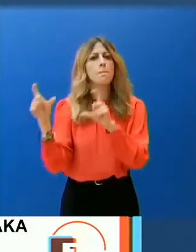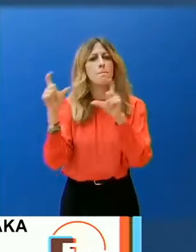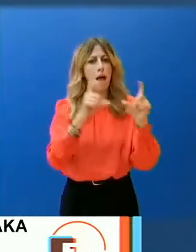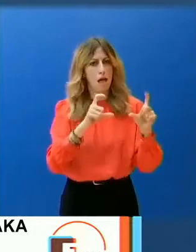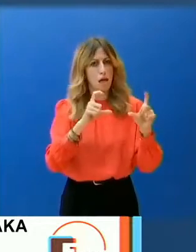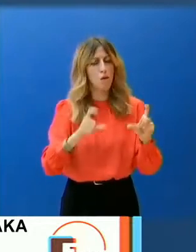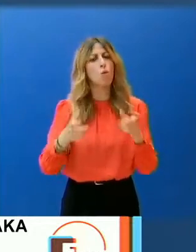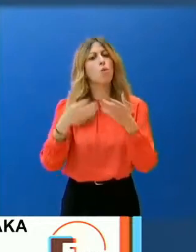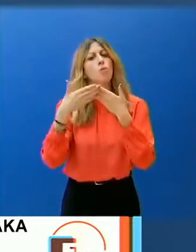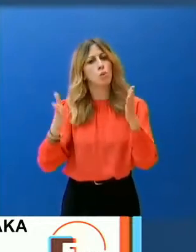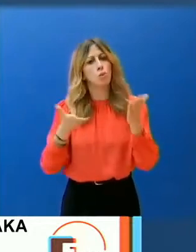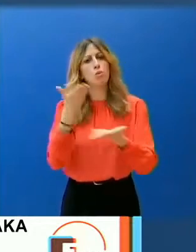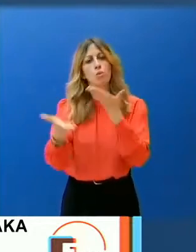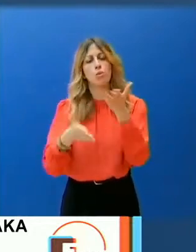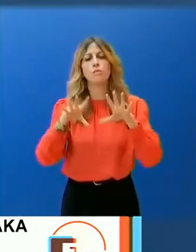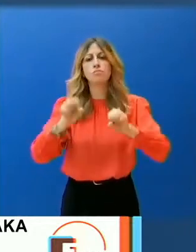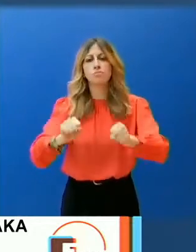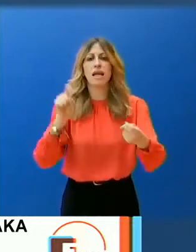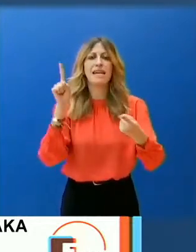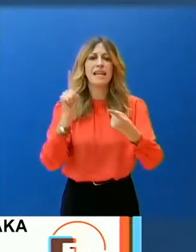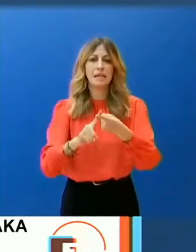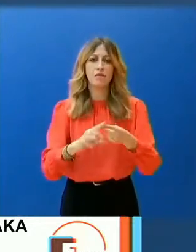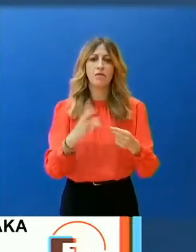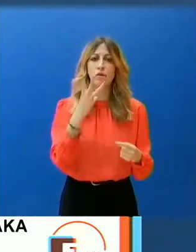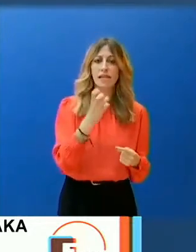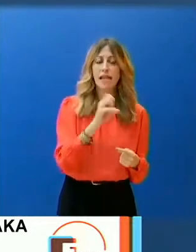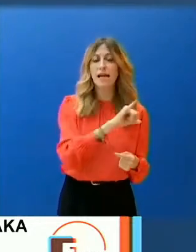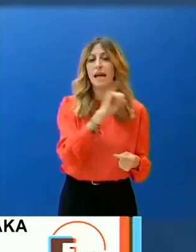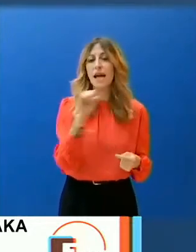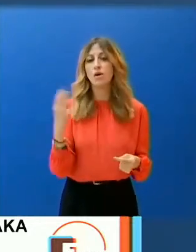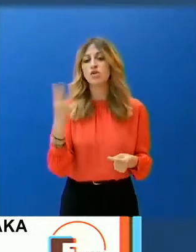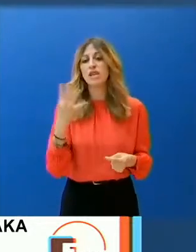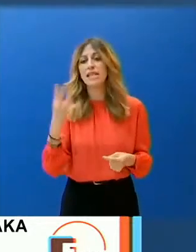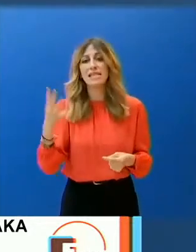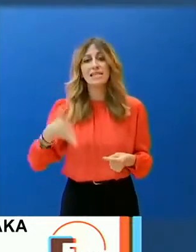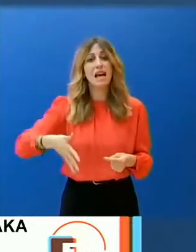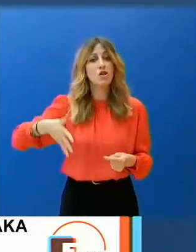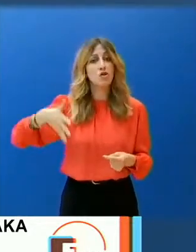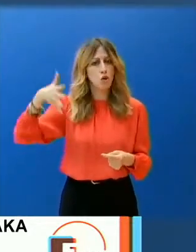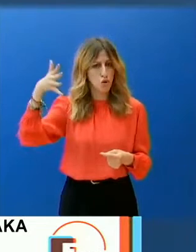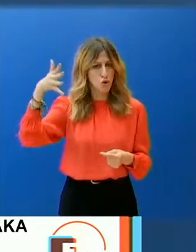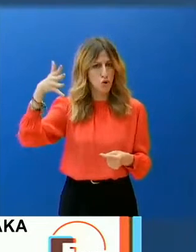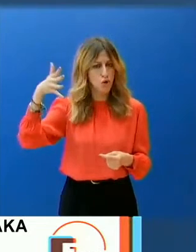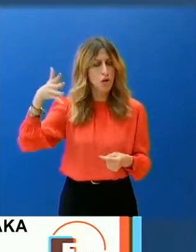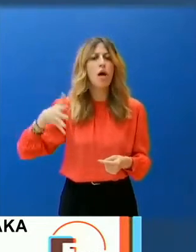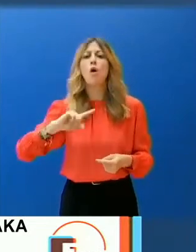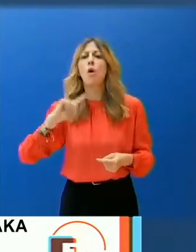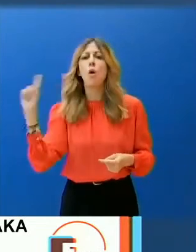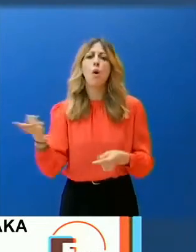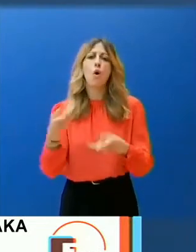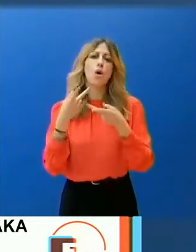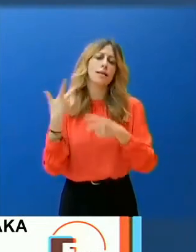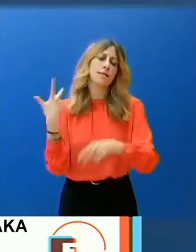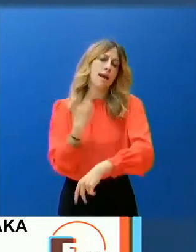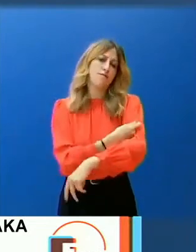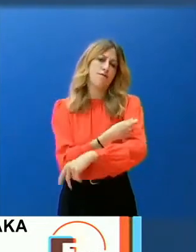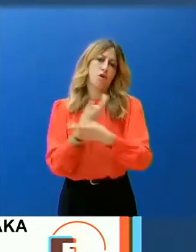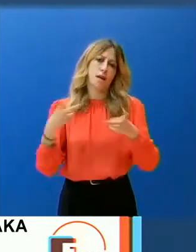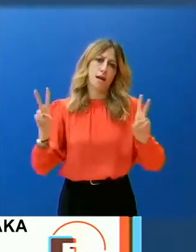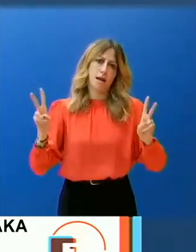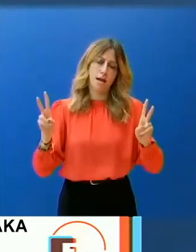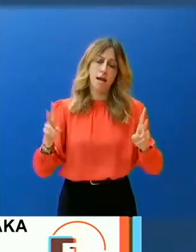ομάδων 30 έως 44 ετών με όλα τα διαθέσιμα εμβόλια. Η αρχή θα γίνει με την ηλικιακή ομάδα